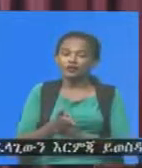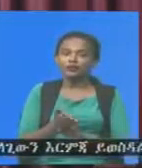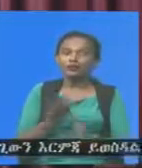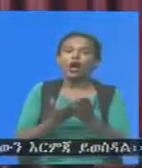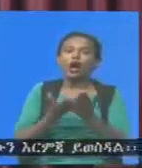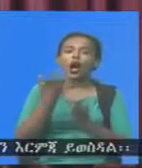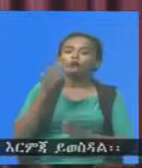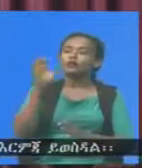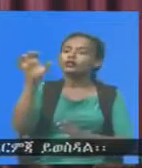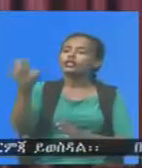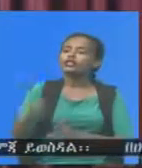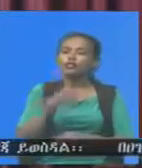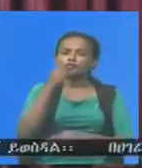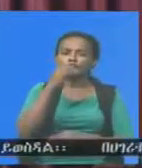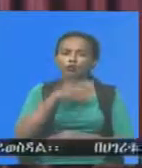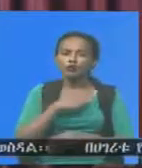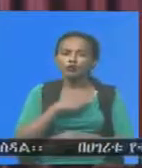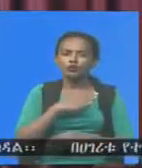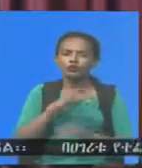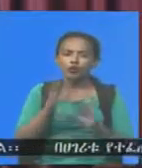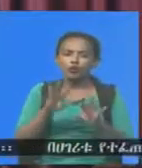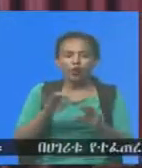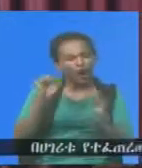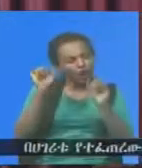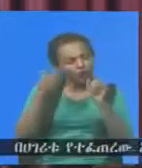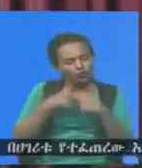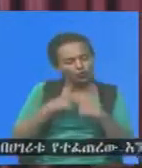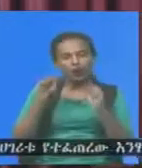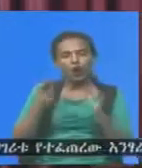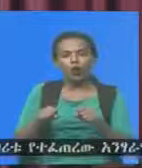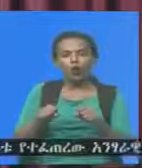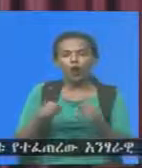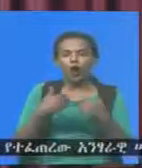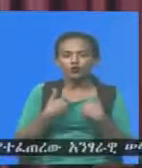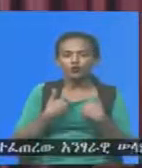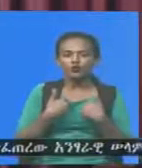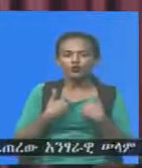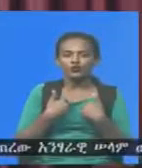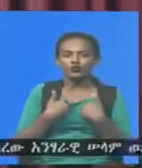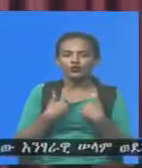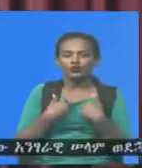የዘረፉ ሰዎች ኢትዮጵያ ውስጥ አሉ ወይ? የሉም? አሉ። ምንም ጥያቄ የለውም፣ አሉ።